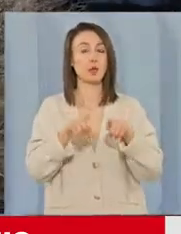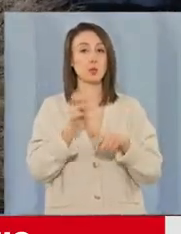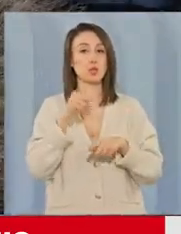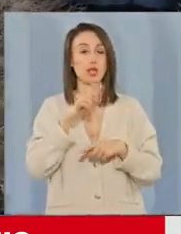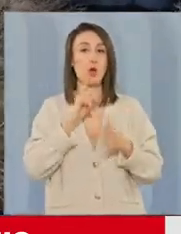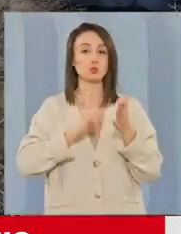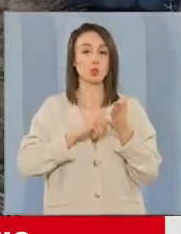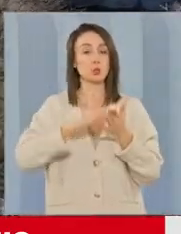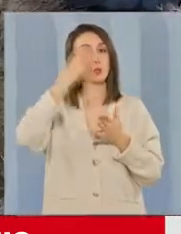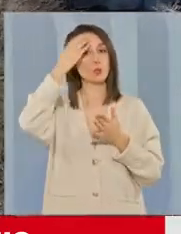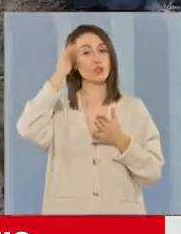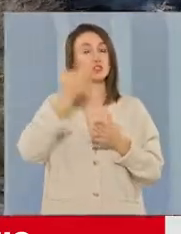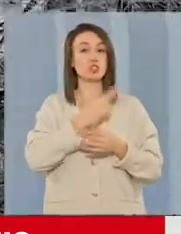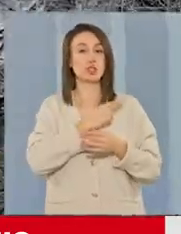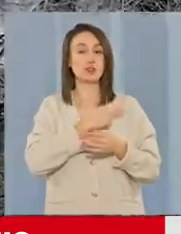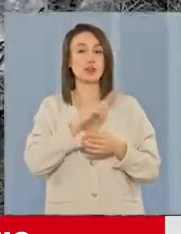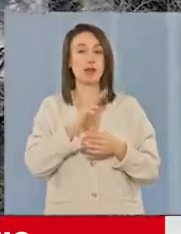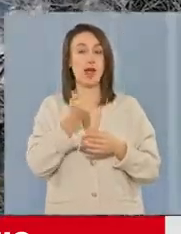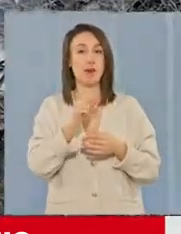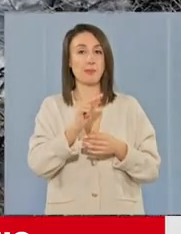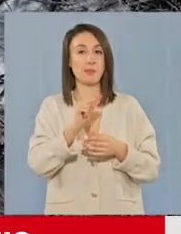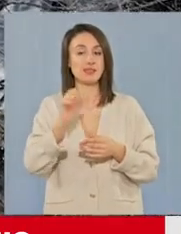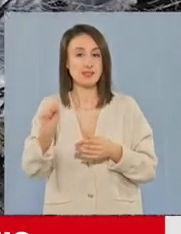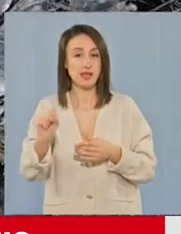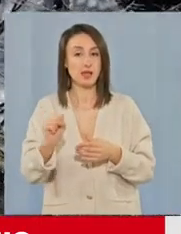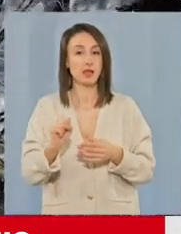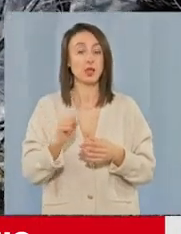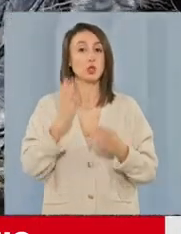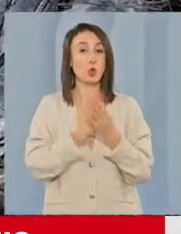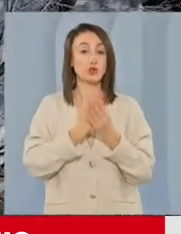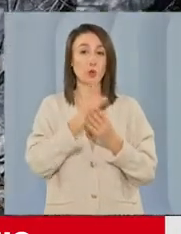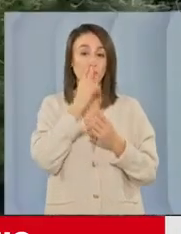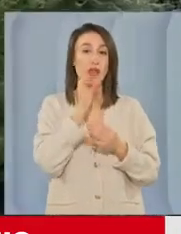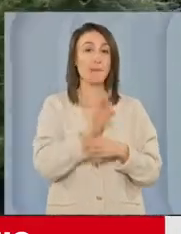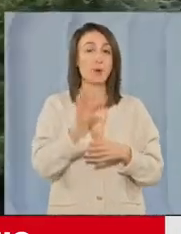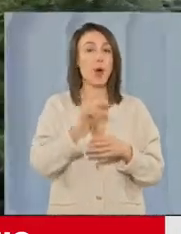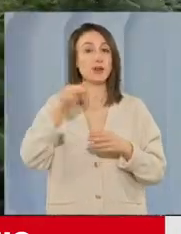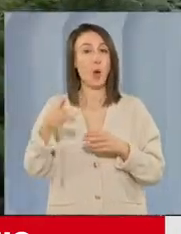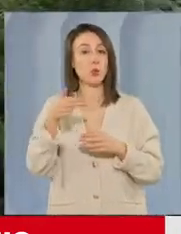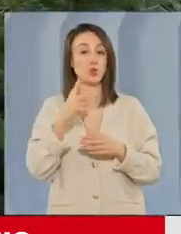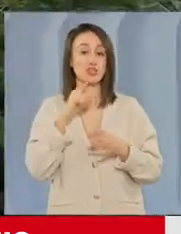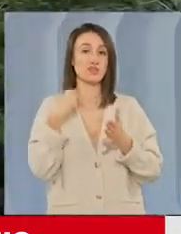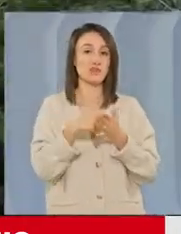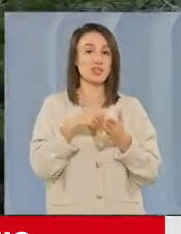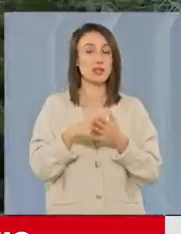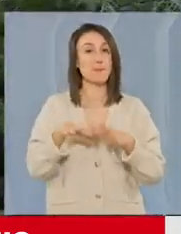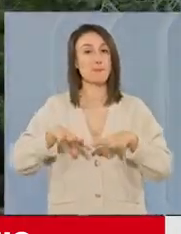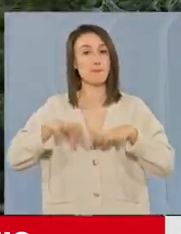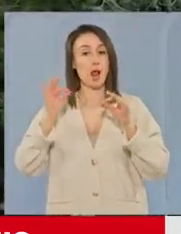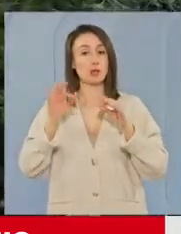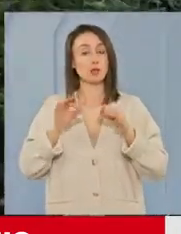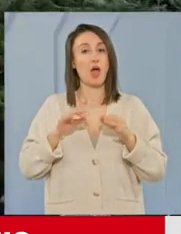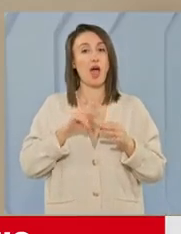au cerut guvernului și șefului RAPPSE documente cu privire la milioanele de euro care se investesc în palatul de